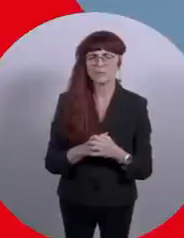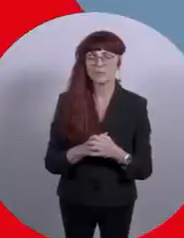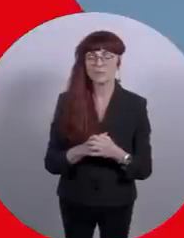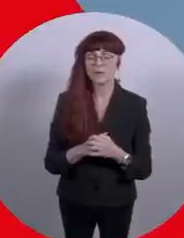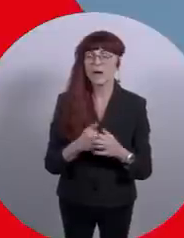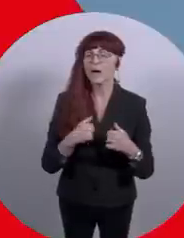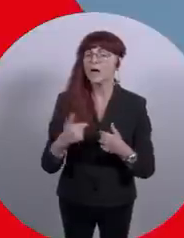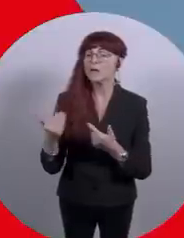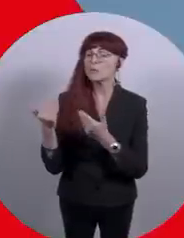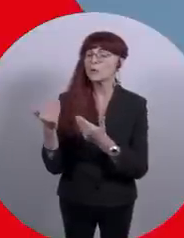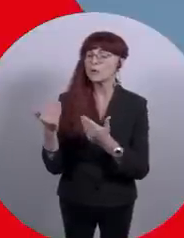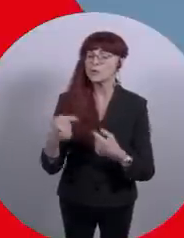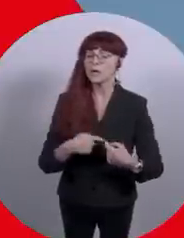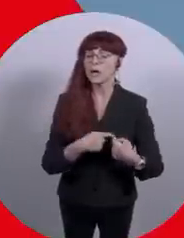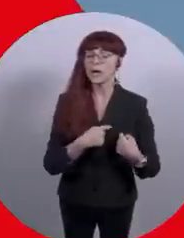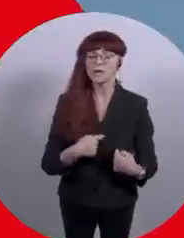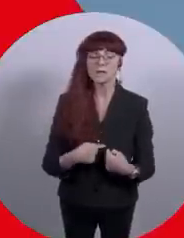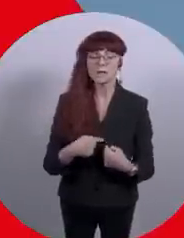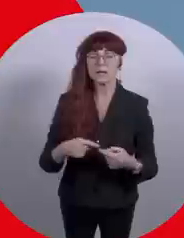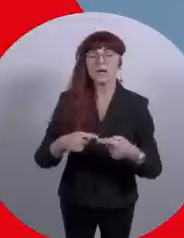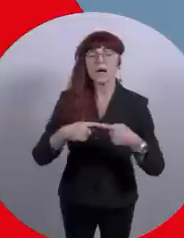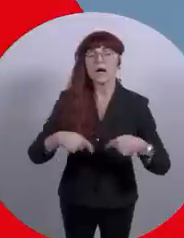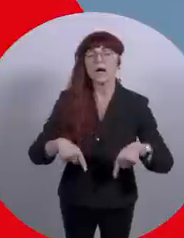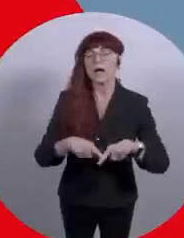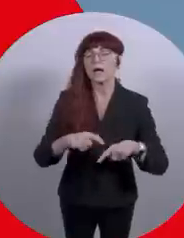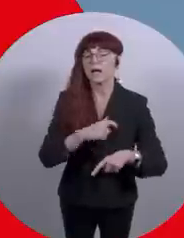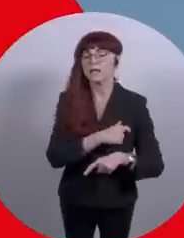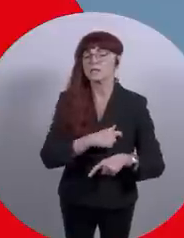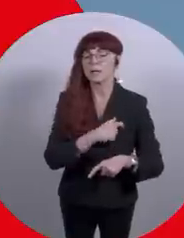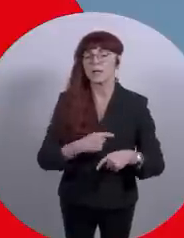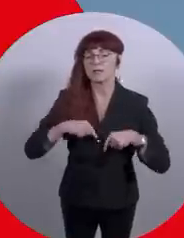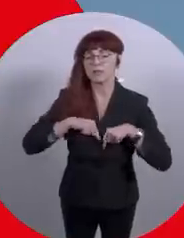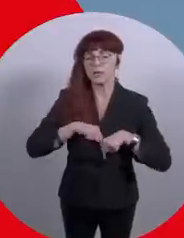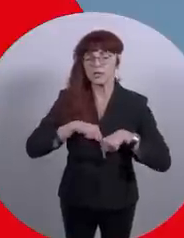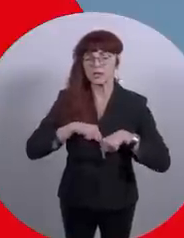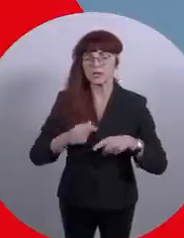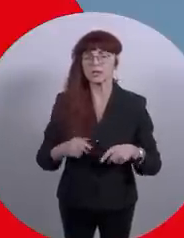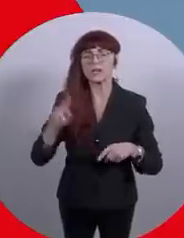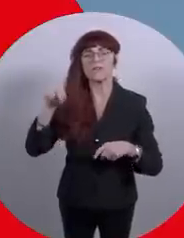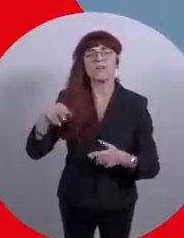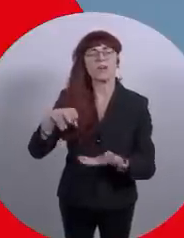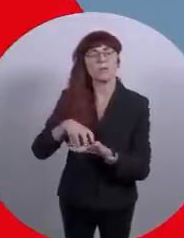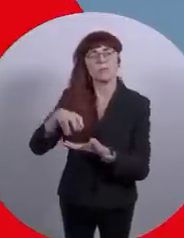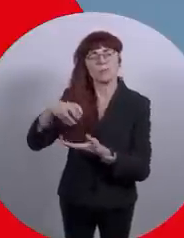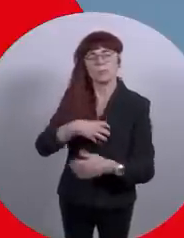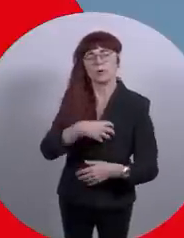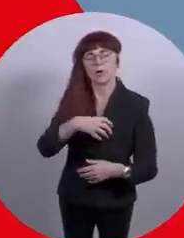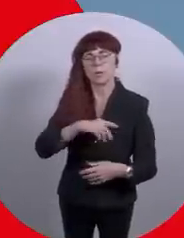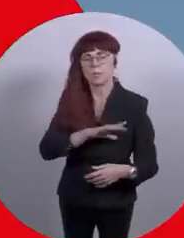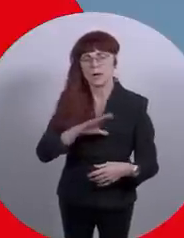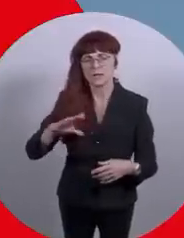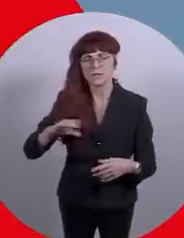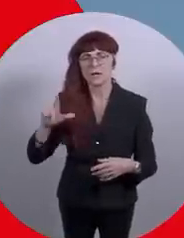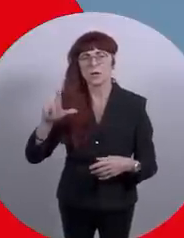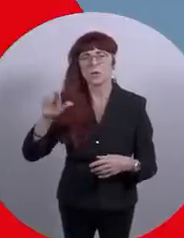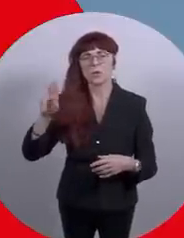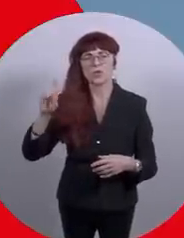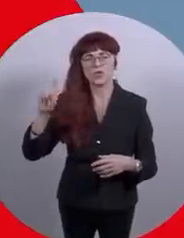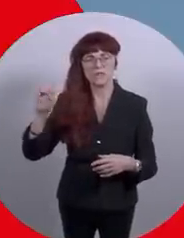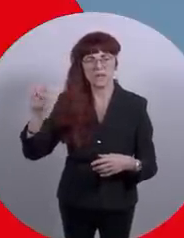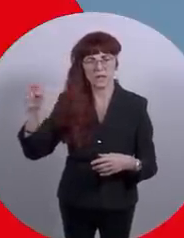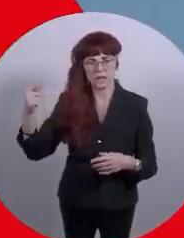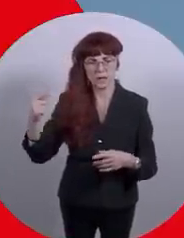ich begrüße Sie herzlich unsere landesparteivorsitzenden den Wiener Bürgermeister Landeshauptmann Michael Ludwig